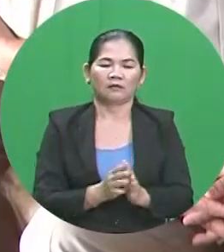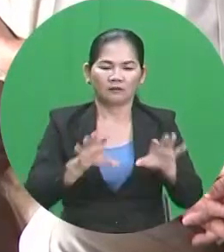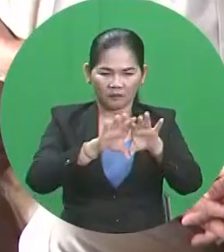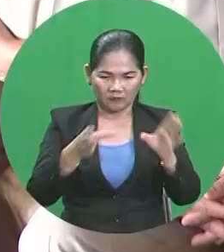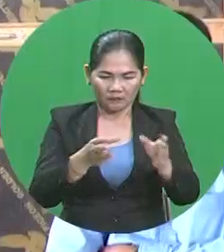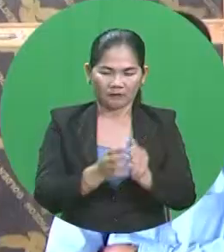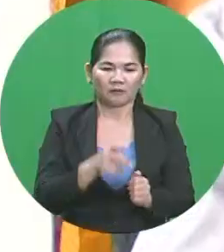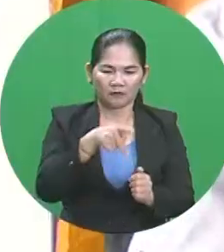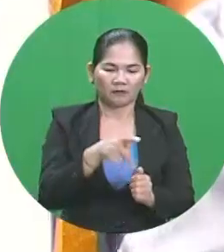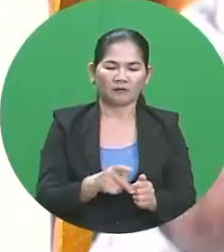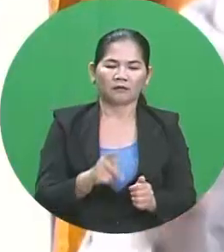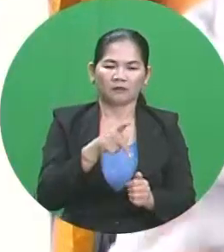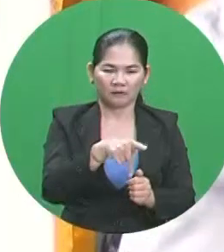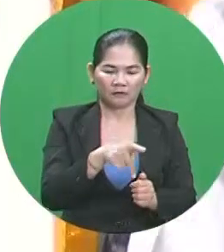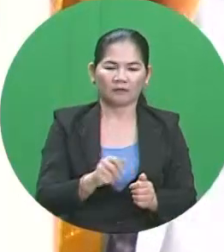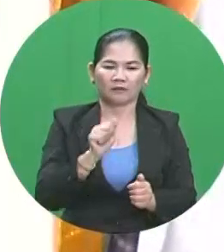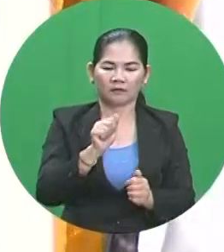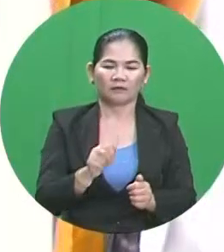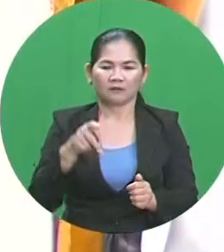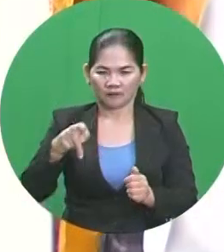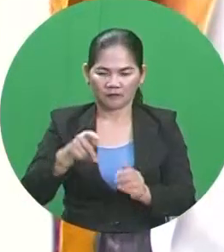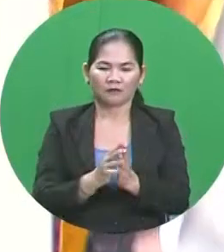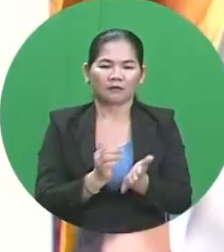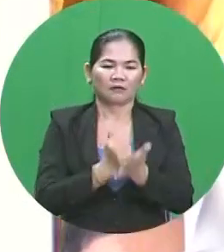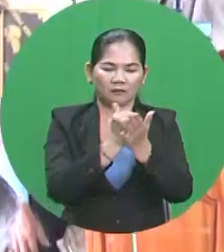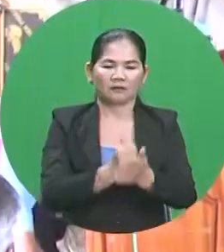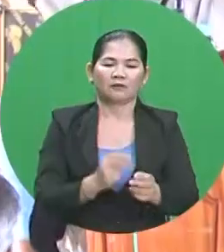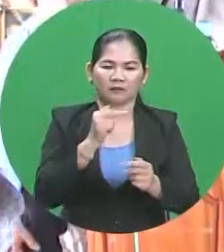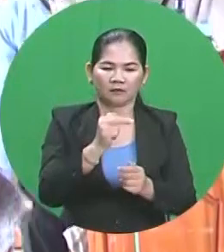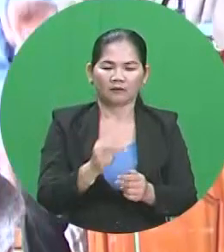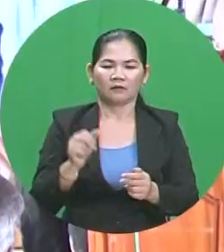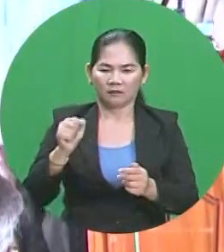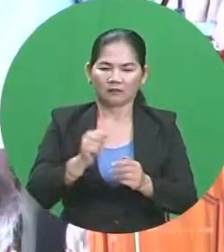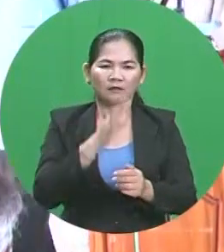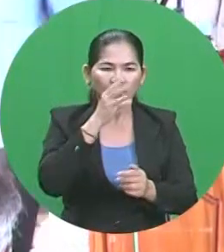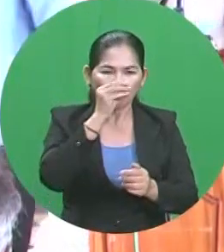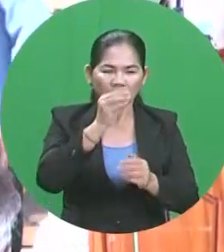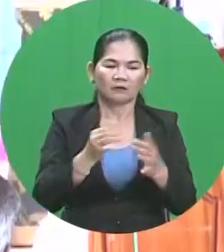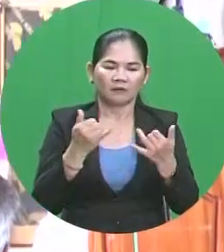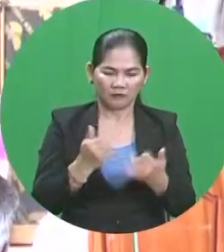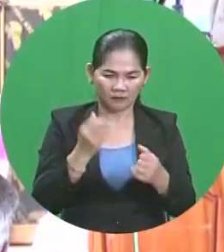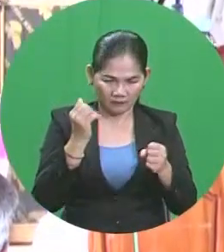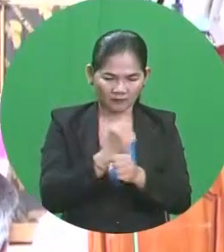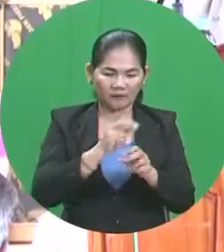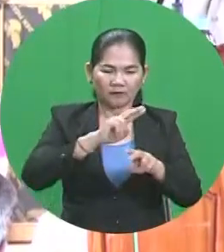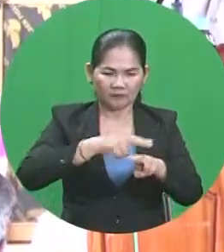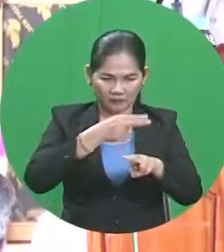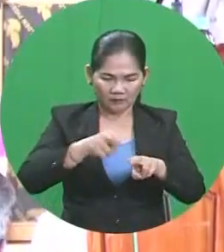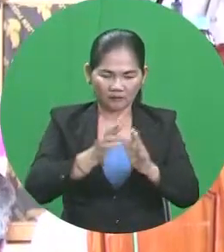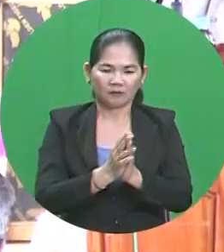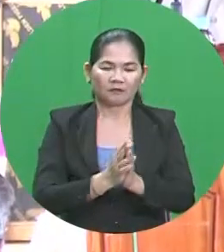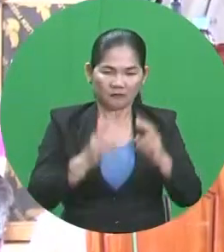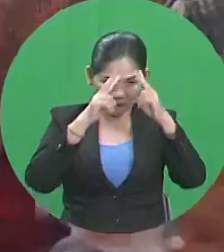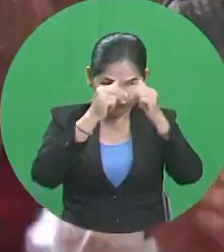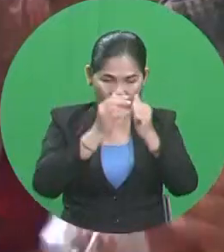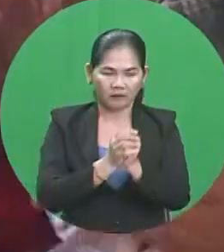ន KEP តំណាងក្រុមការងារចុះជួយឃុំតងត្រឡាចបានមានប្រសាសន៍លើកឡើងថាអំណោយដល់ថ្លៃថ្លារបស់ស